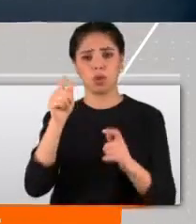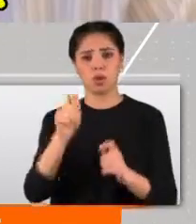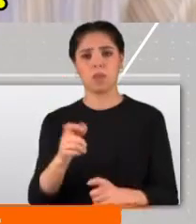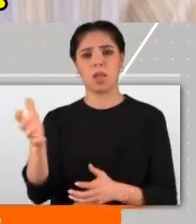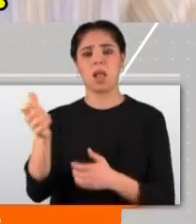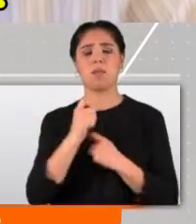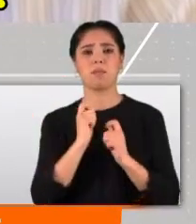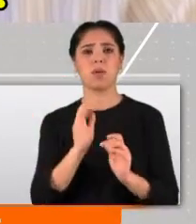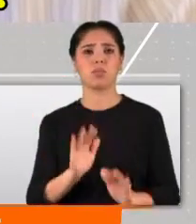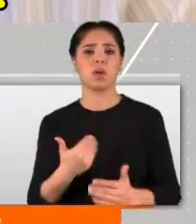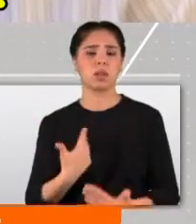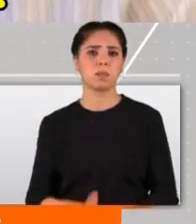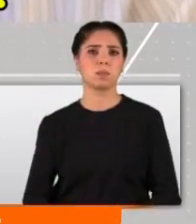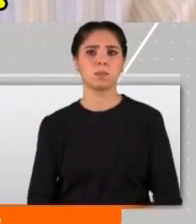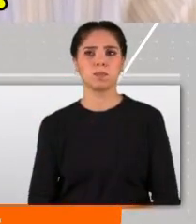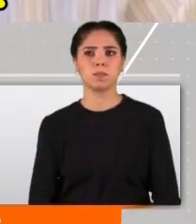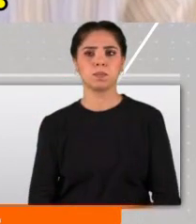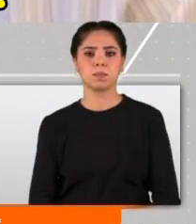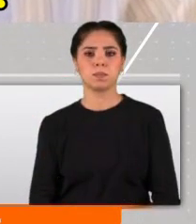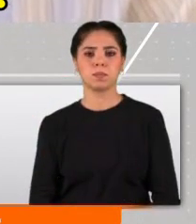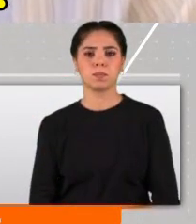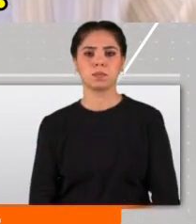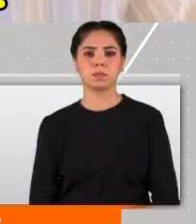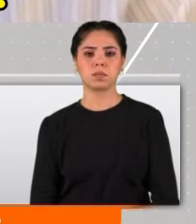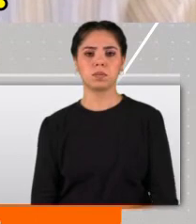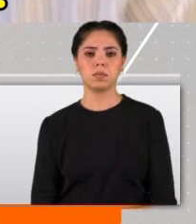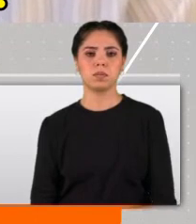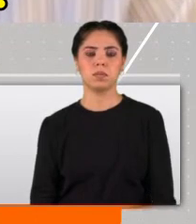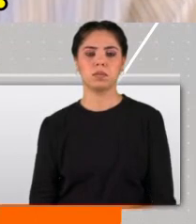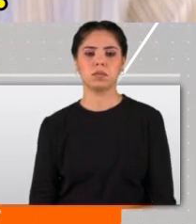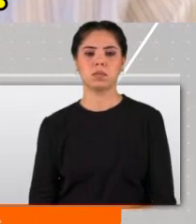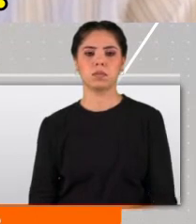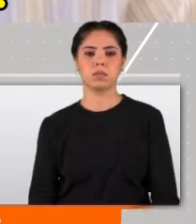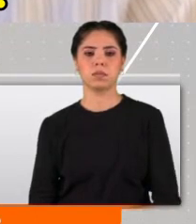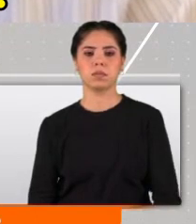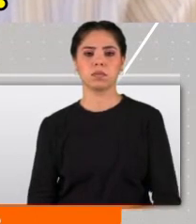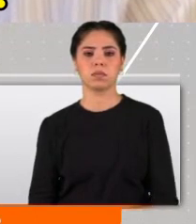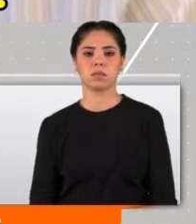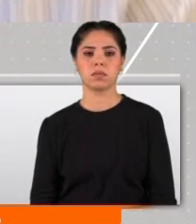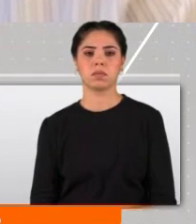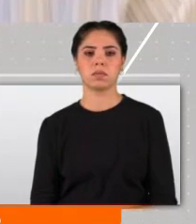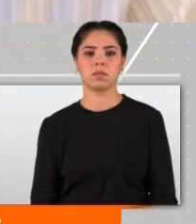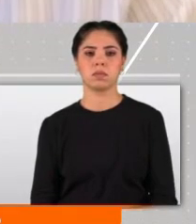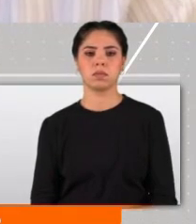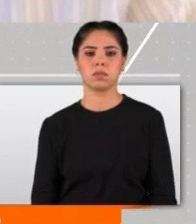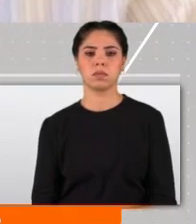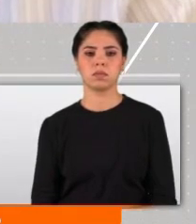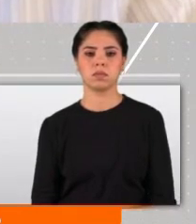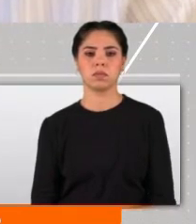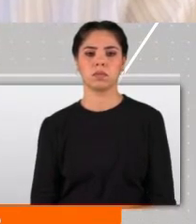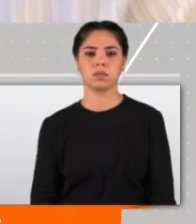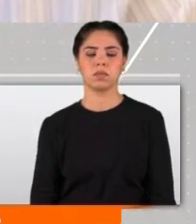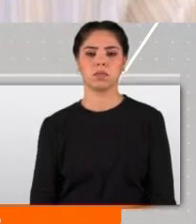zorundayım. Bazı yöntemler yemek hizmeti için uygulanabilir. Mesela yemek hizmeti bir kartla yapıldığını düşünün. Bu karta